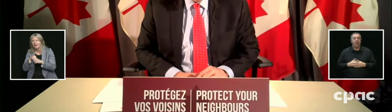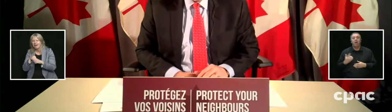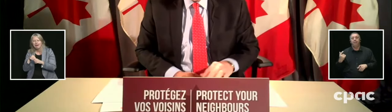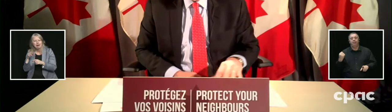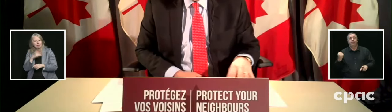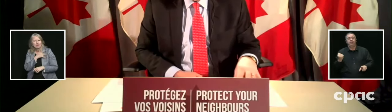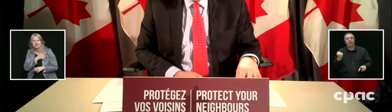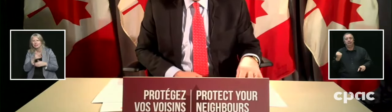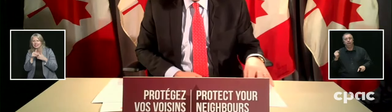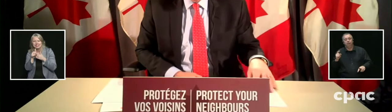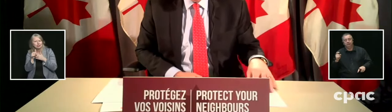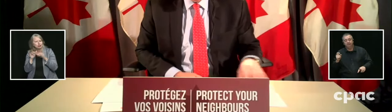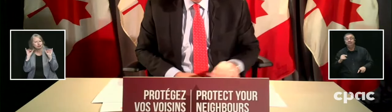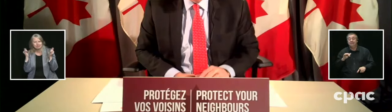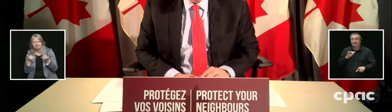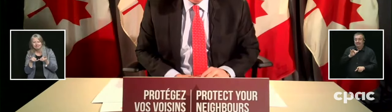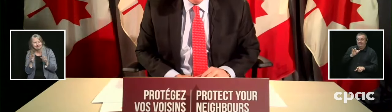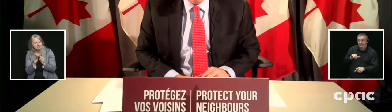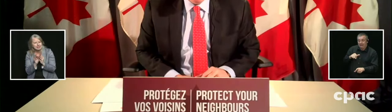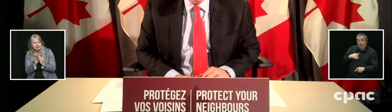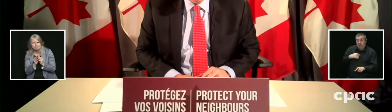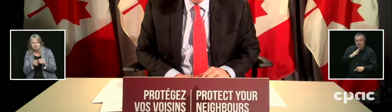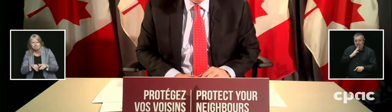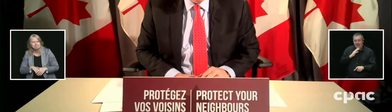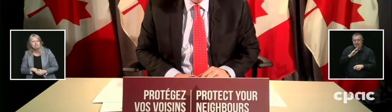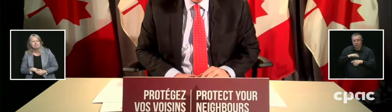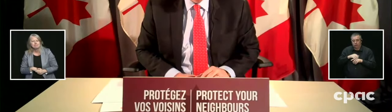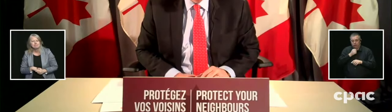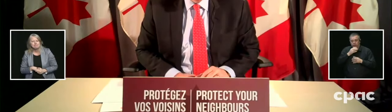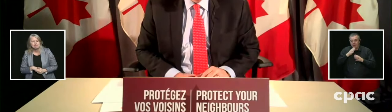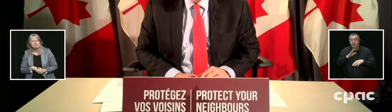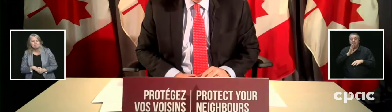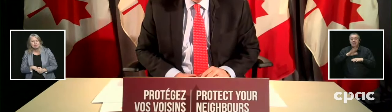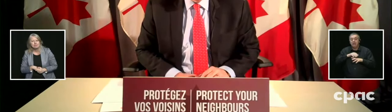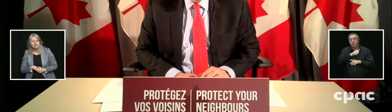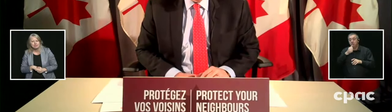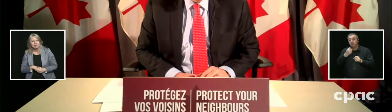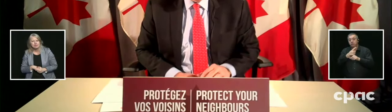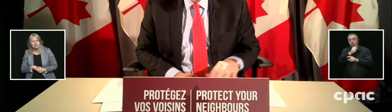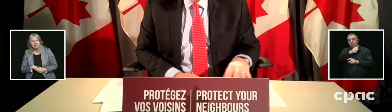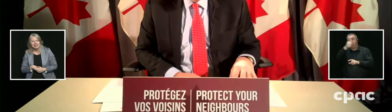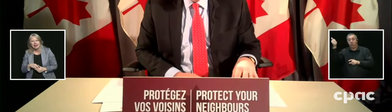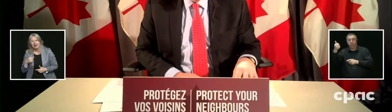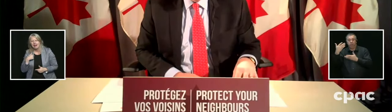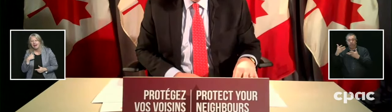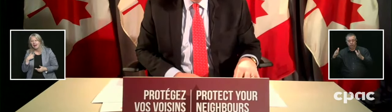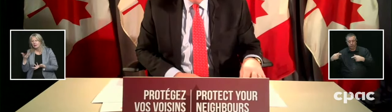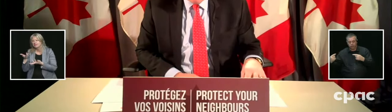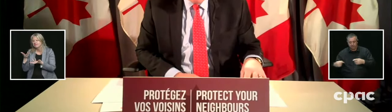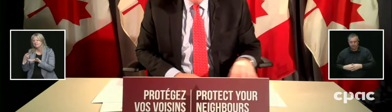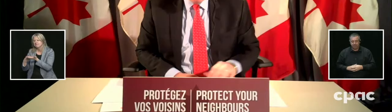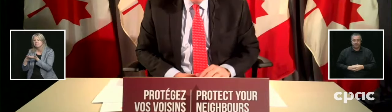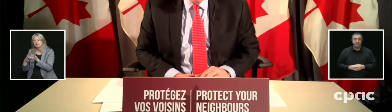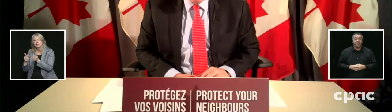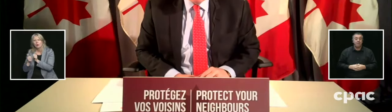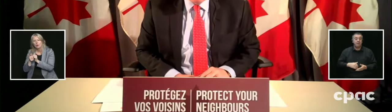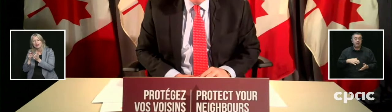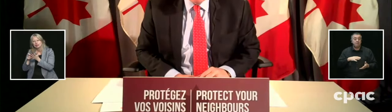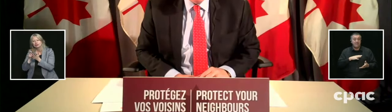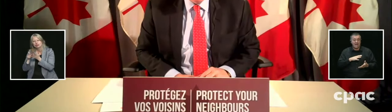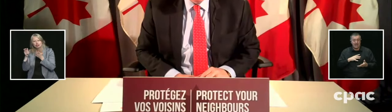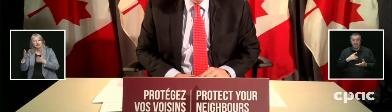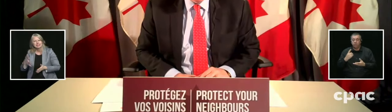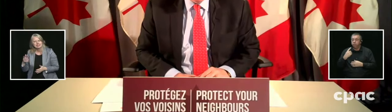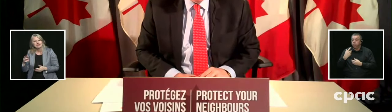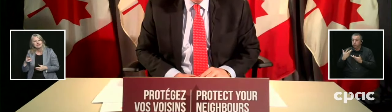aux journalistes. C'est ça, je parlais aux journalistes au sujet d'un autre, un autre item. Cependant, j'ai été briefé,